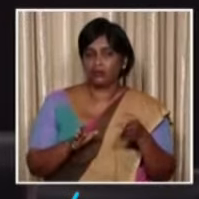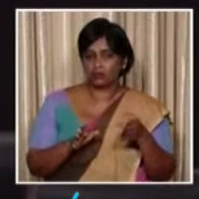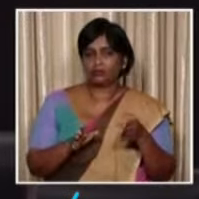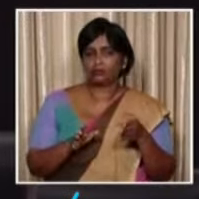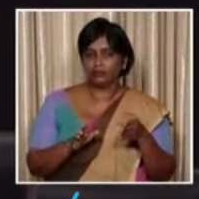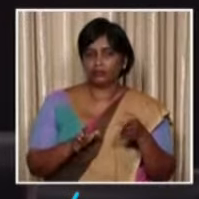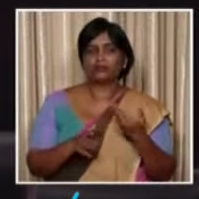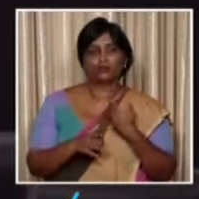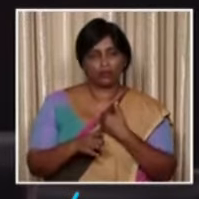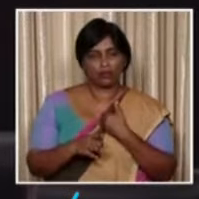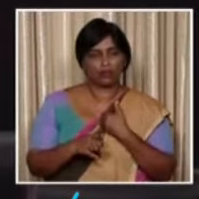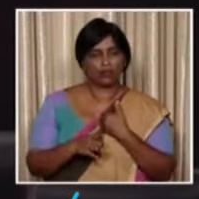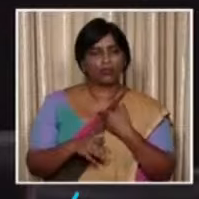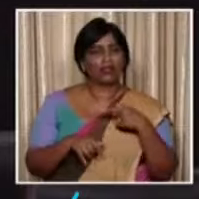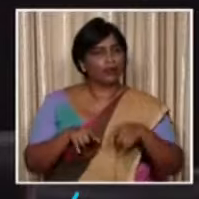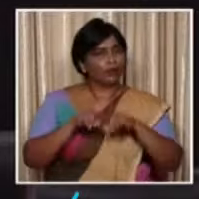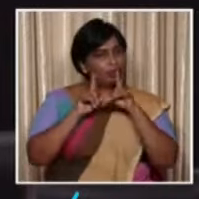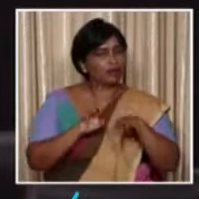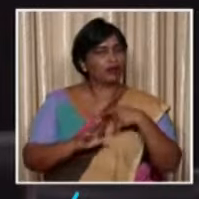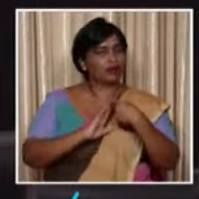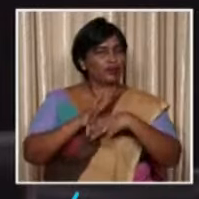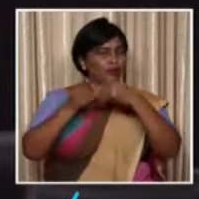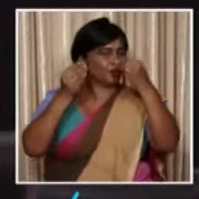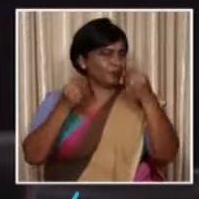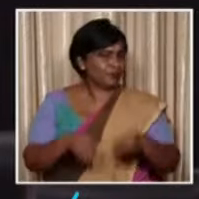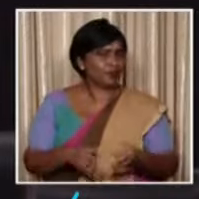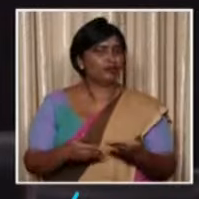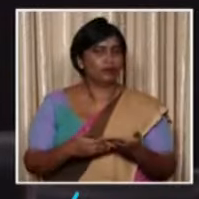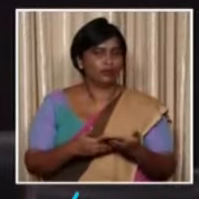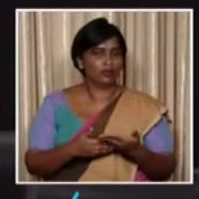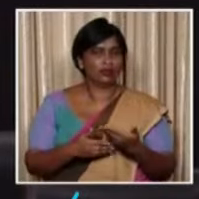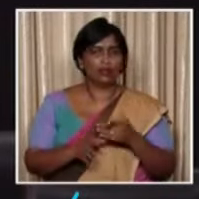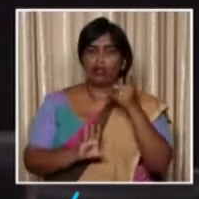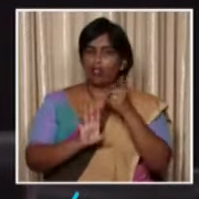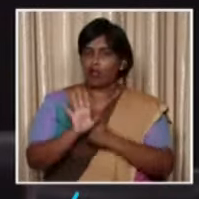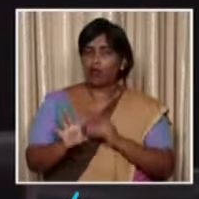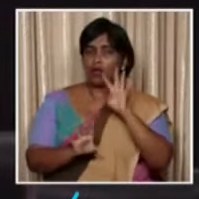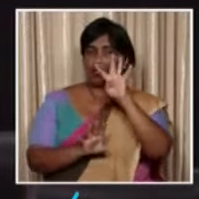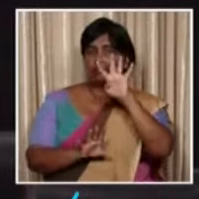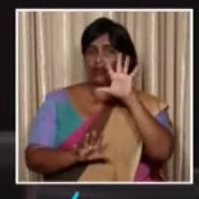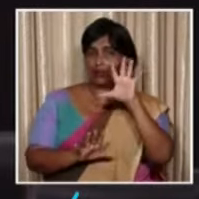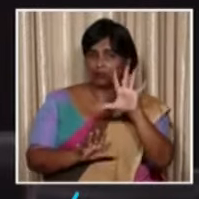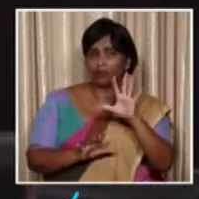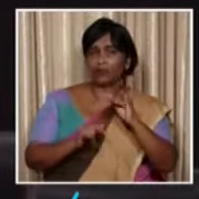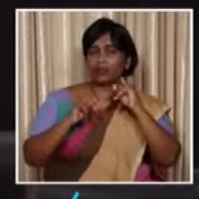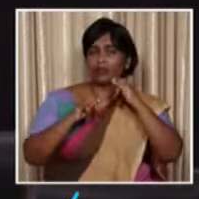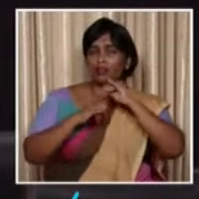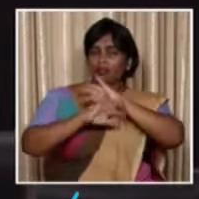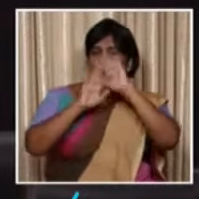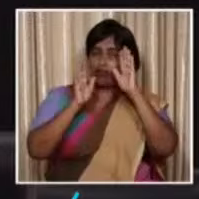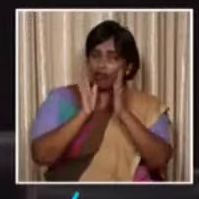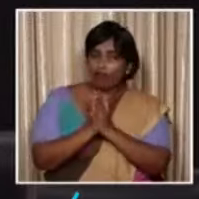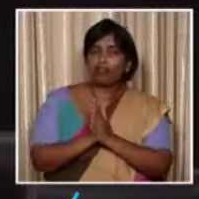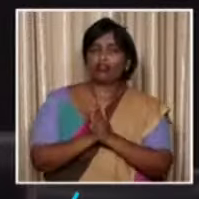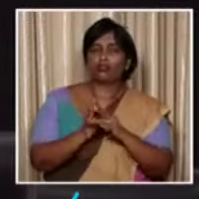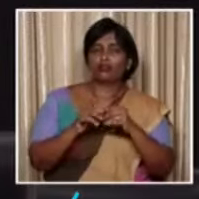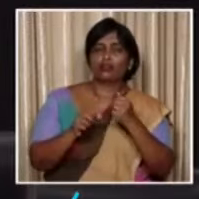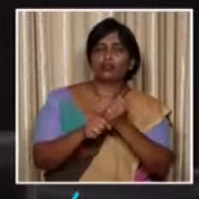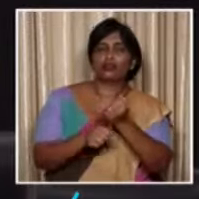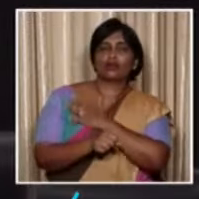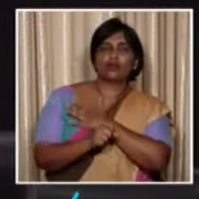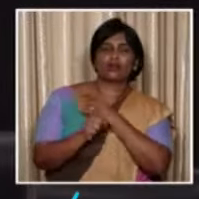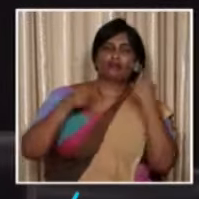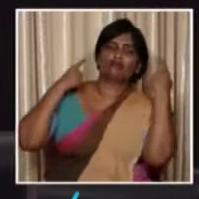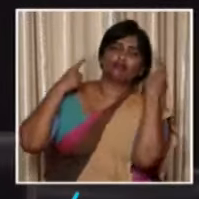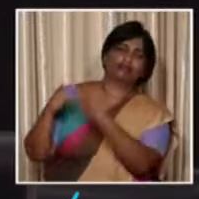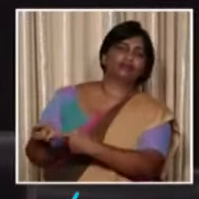මේ අපි මේ මෙච්චර රට වැටිලා තියෙද්දි අවුරුදු 45ක කුණුගොඩ ඔක්කොම ගියා ගෝඨාභය රාජපක්ෂගේ